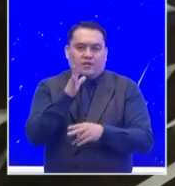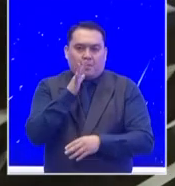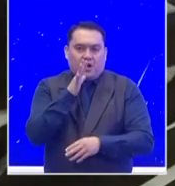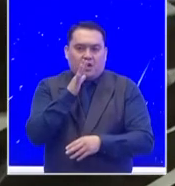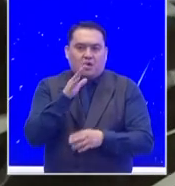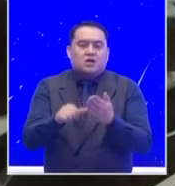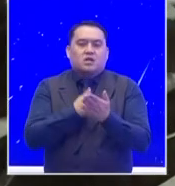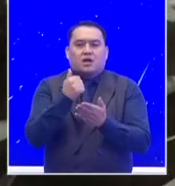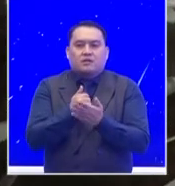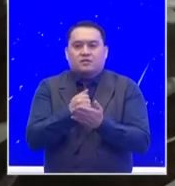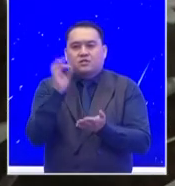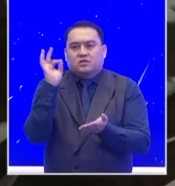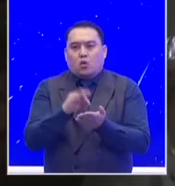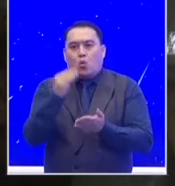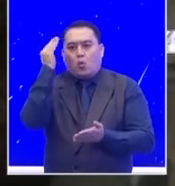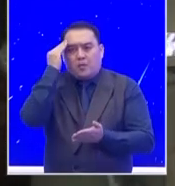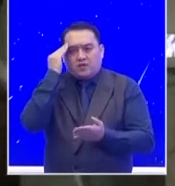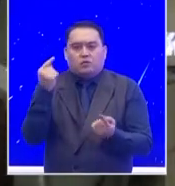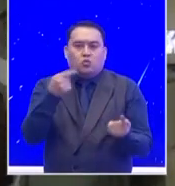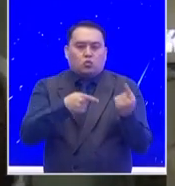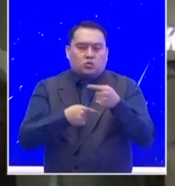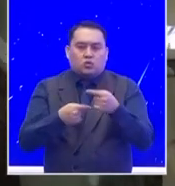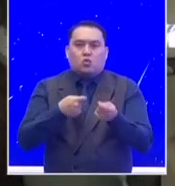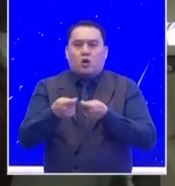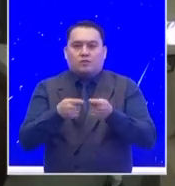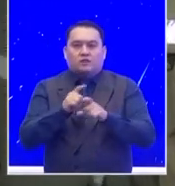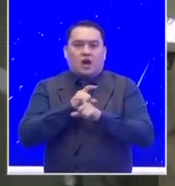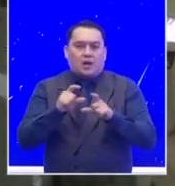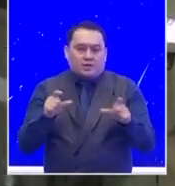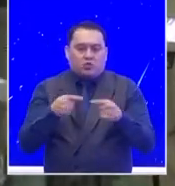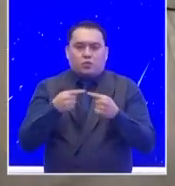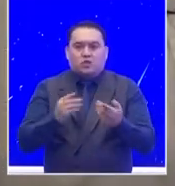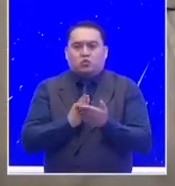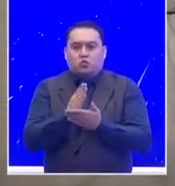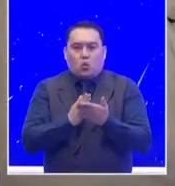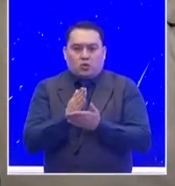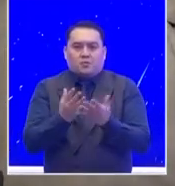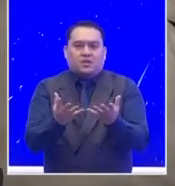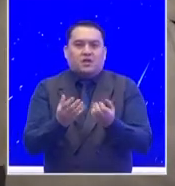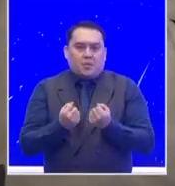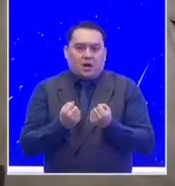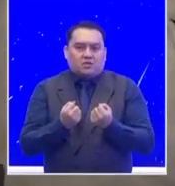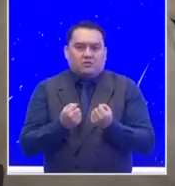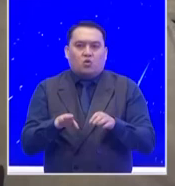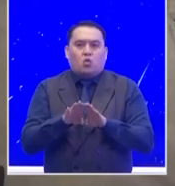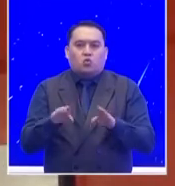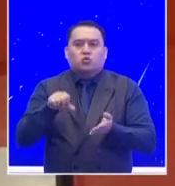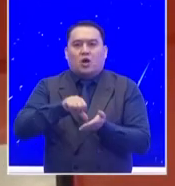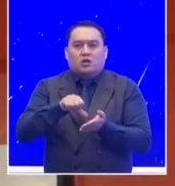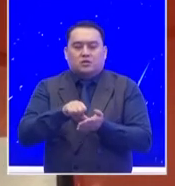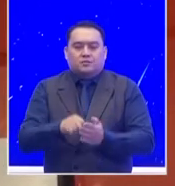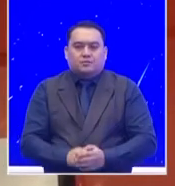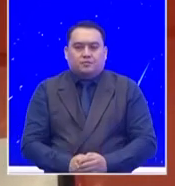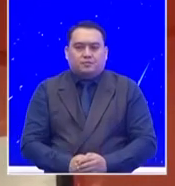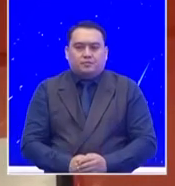одной из основных задач является умение взаимодействовать с администрацией объекта и иными службами, принимающими непосредственное участие в